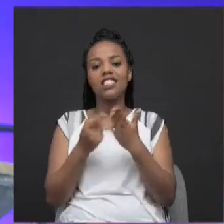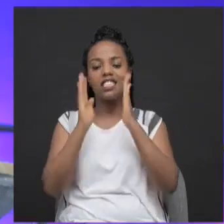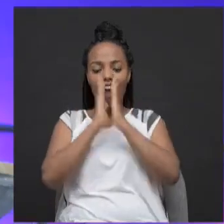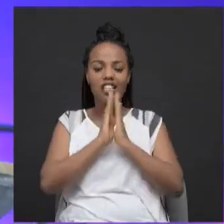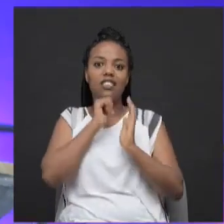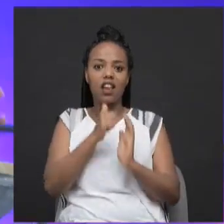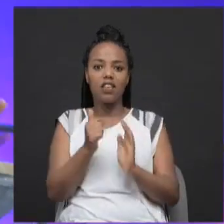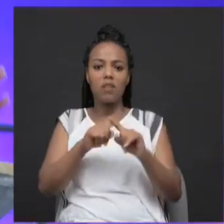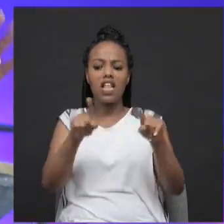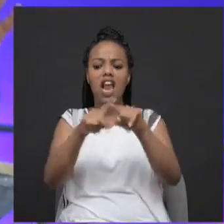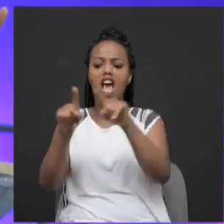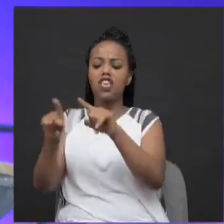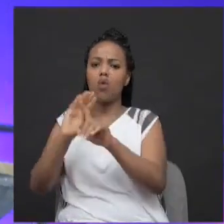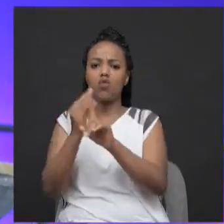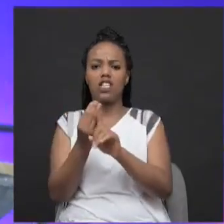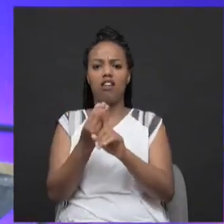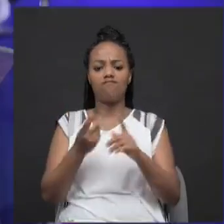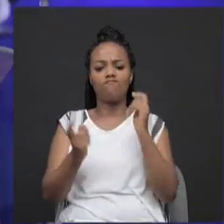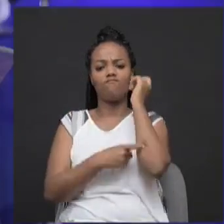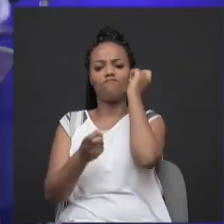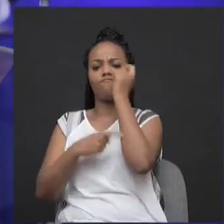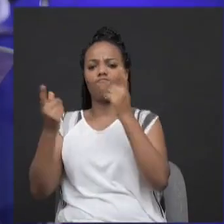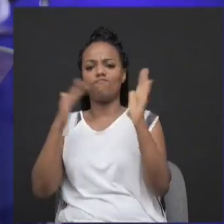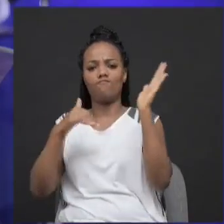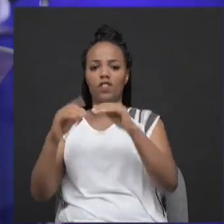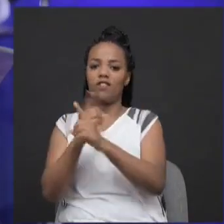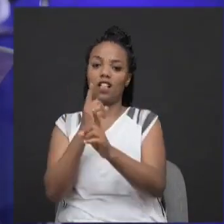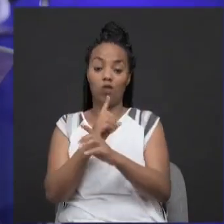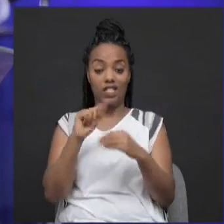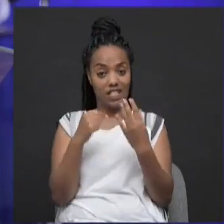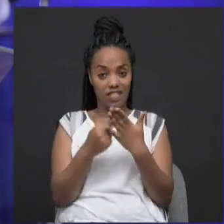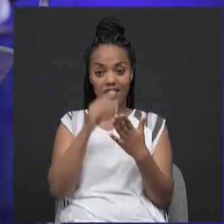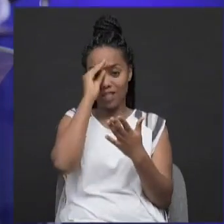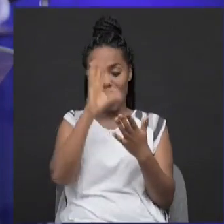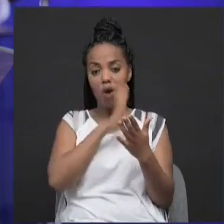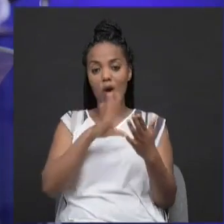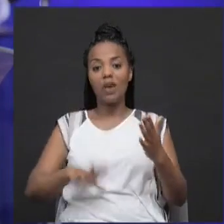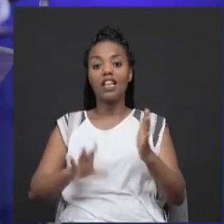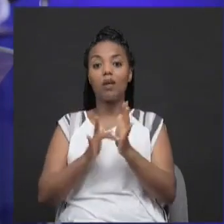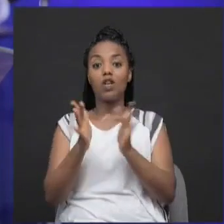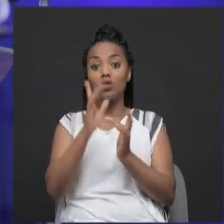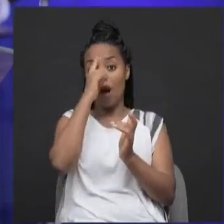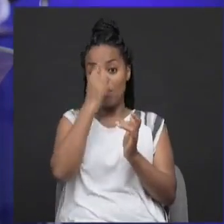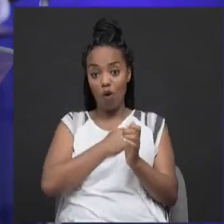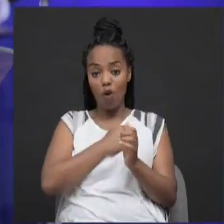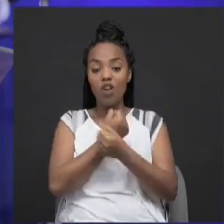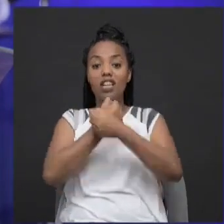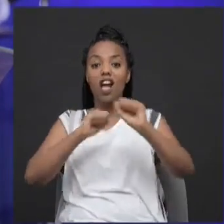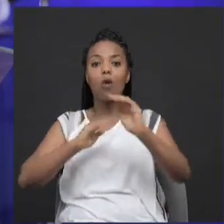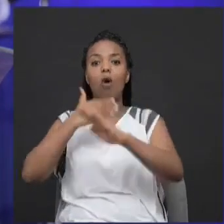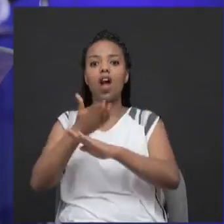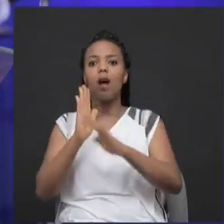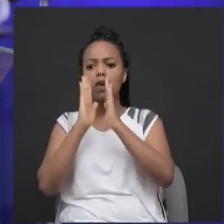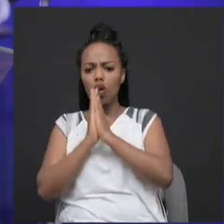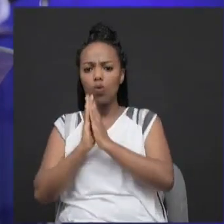እንዳንጸልይ በተለያየ ሁኔታ ተግዳሮቶች አሉ። ስለዚህ ሰው በጌታ በኢየሱስ ክርስቶስ አምኖ ከዳነ በኋላ ወደዚህ ወደ ጸሎት